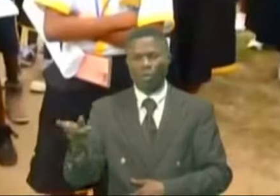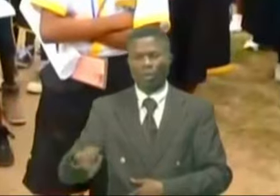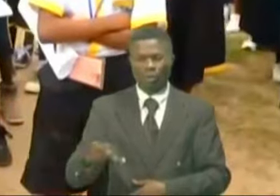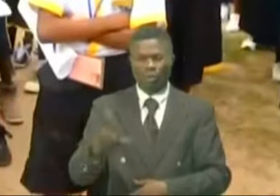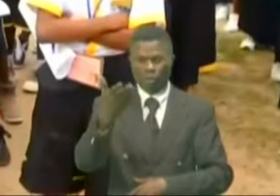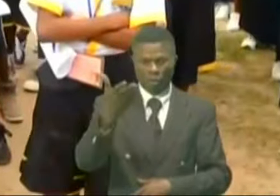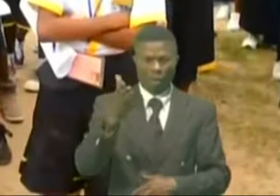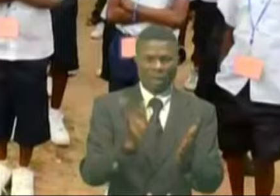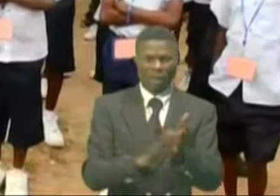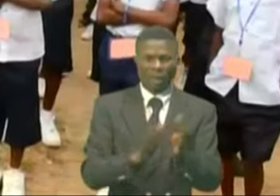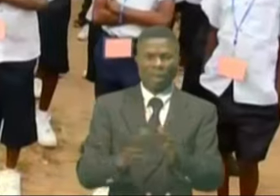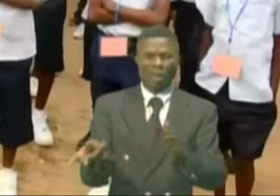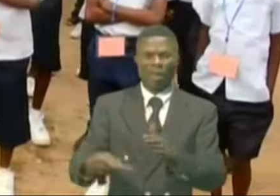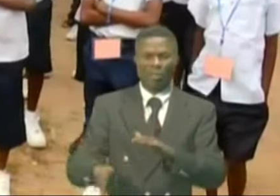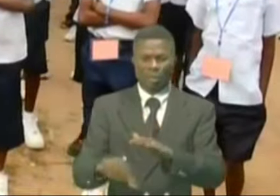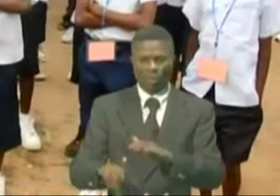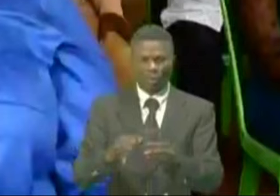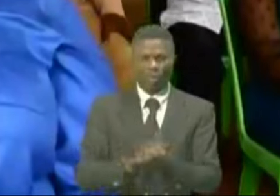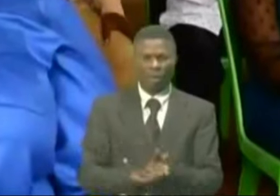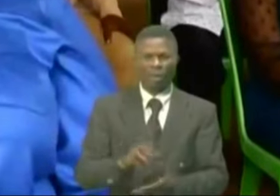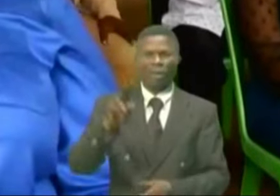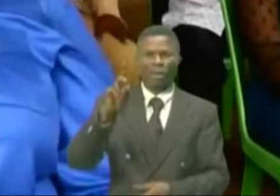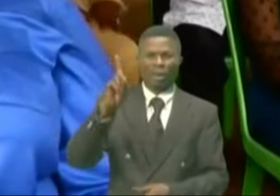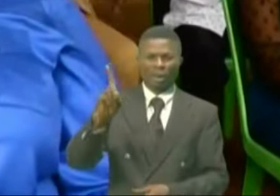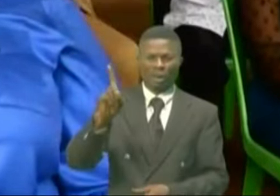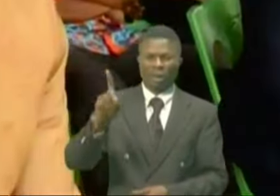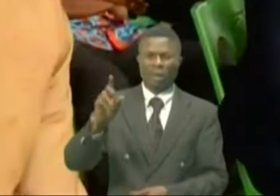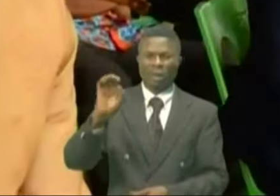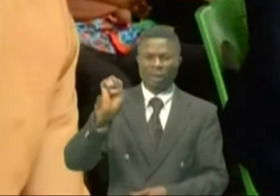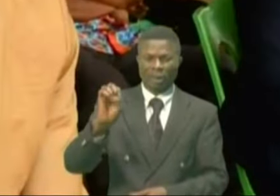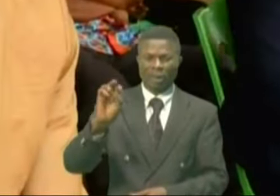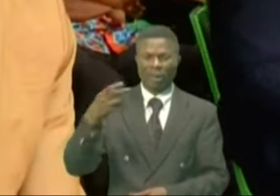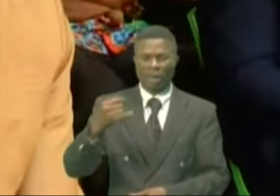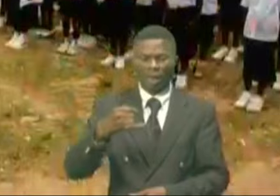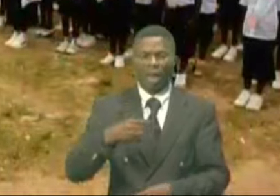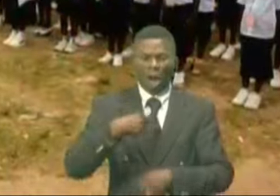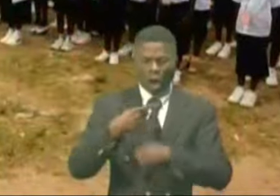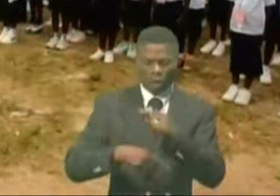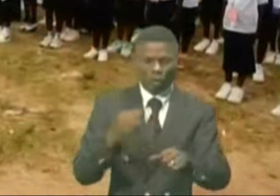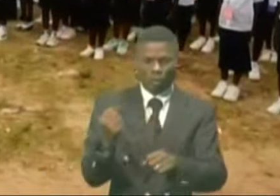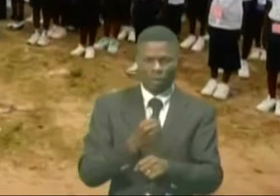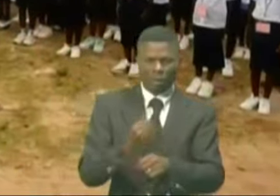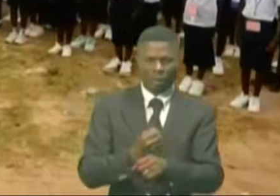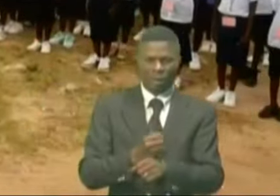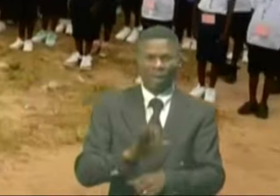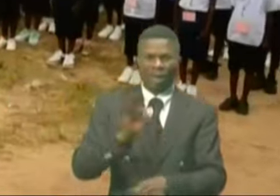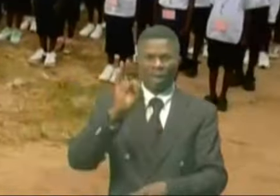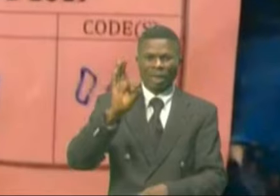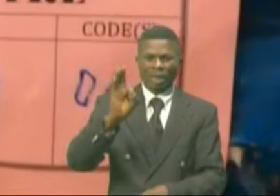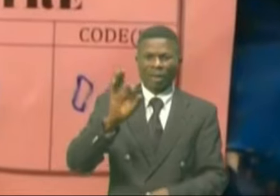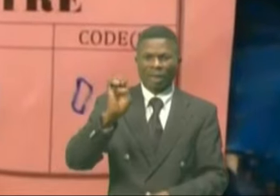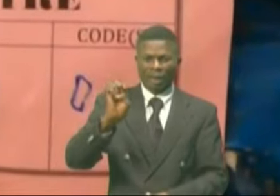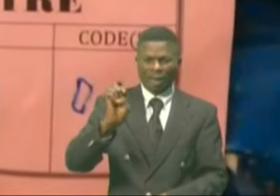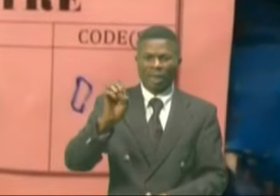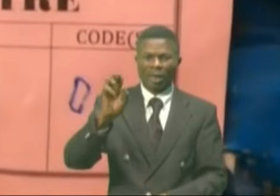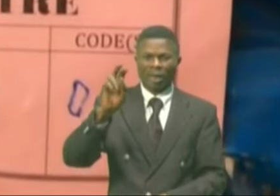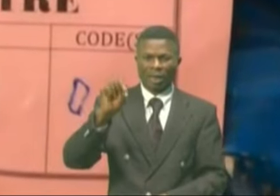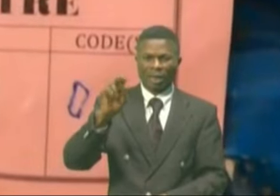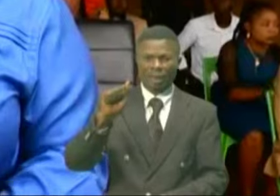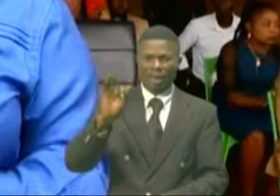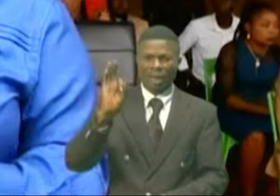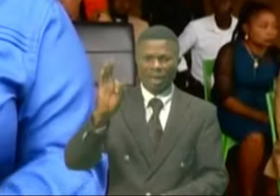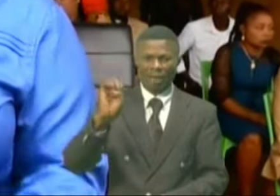C'est l'école primaire Nongi Boko qui s'est servi du lieu du lancement de l'examen national de fait d'études primaires appelé